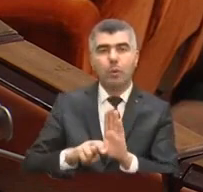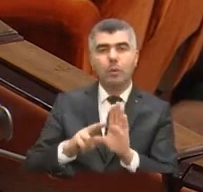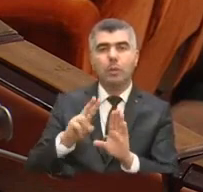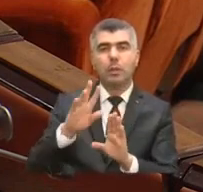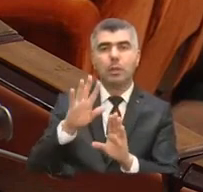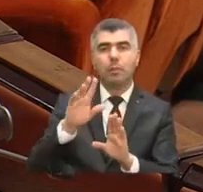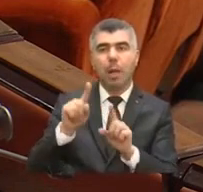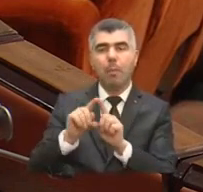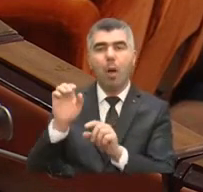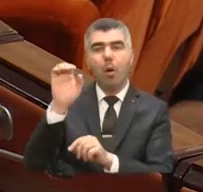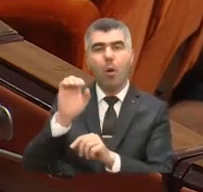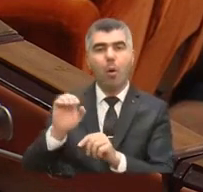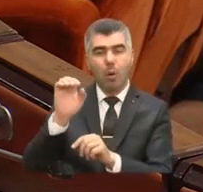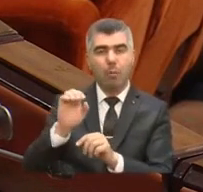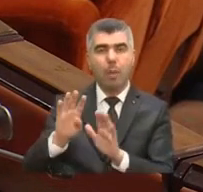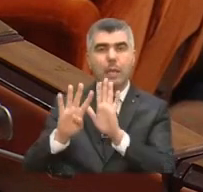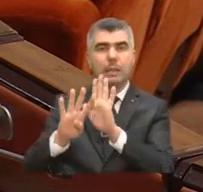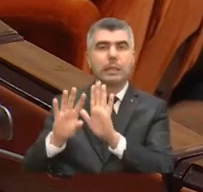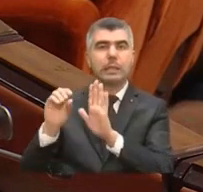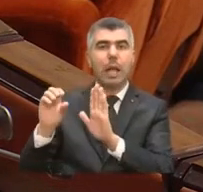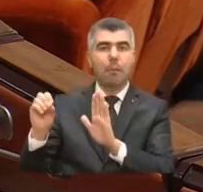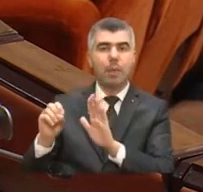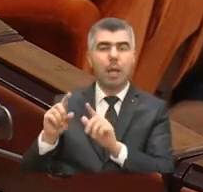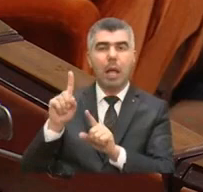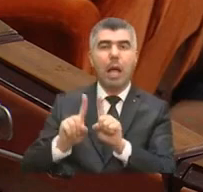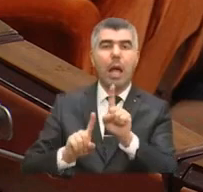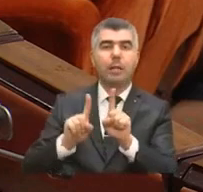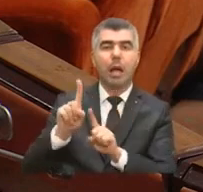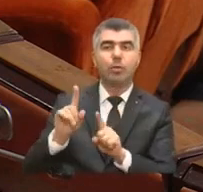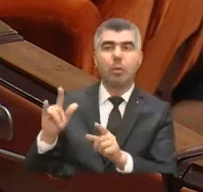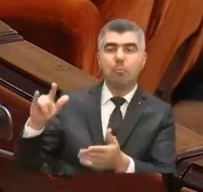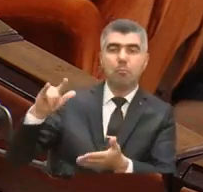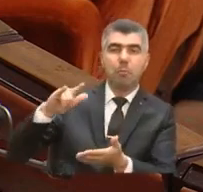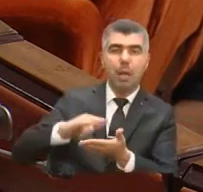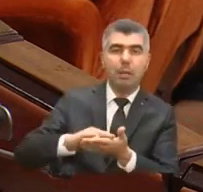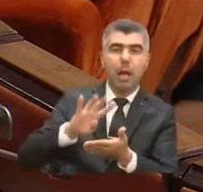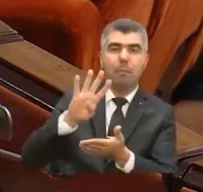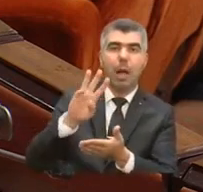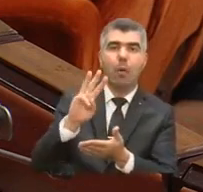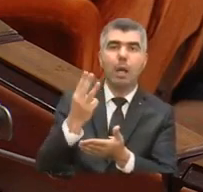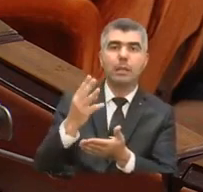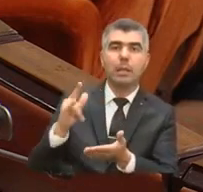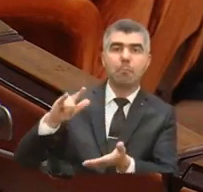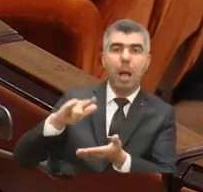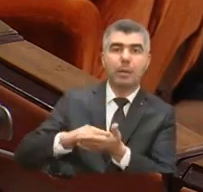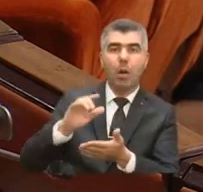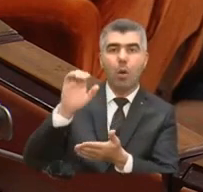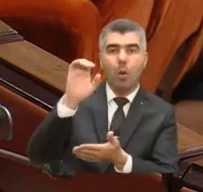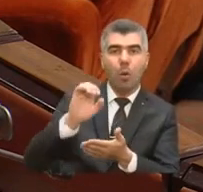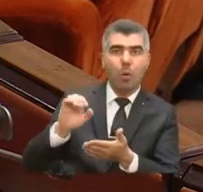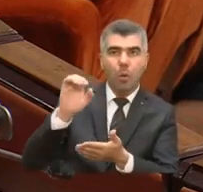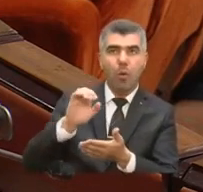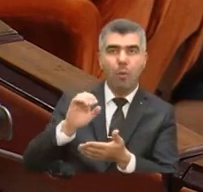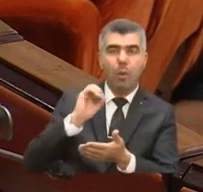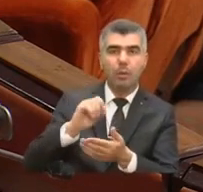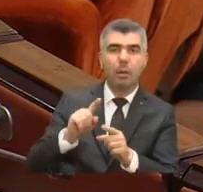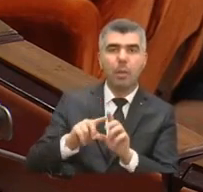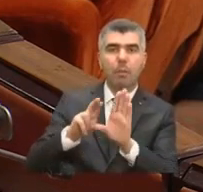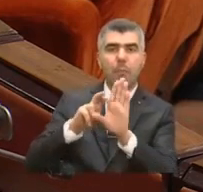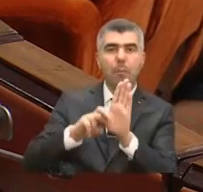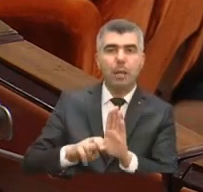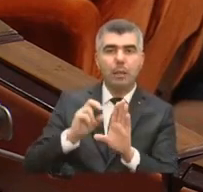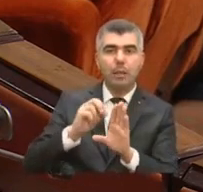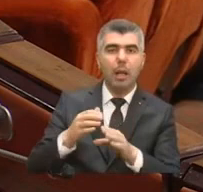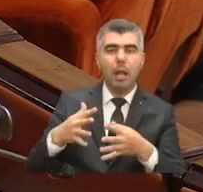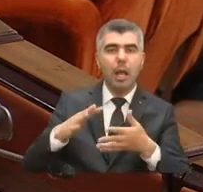الأسبوع، حيث ستربط 11 مطار مغربي ب 34 مطار أوروبي، وستؤمن كذلك 500 ألف مقعد موجه لسوق